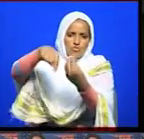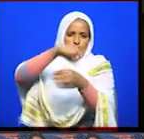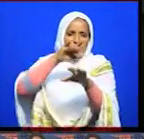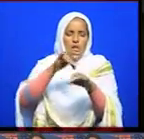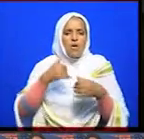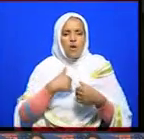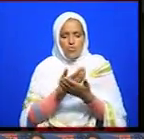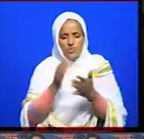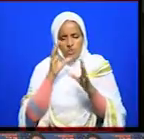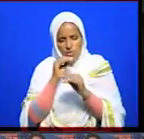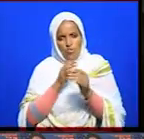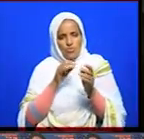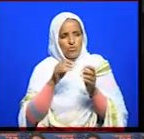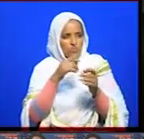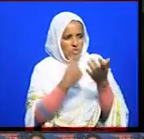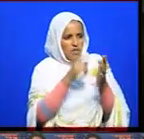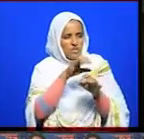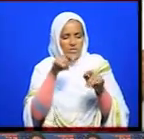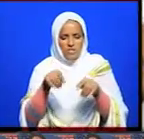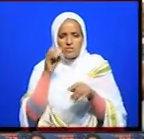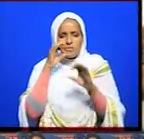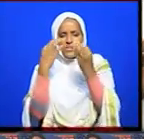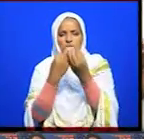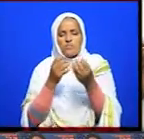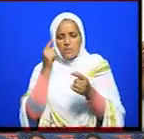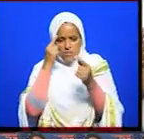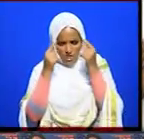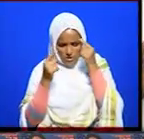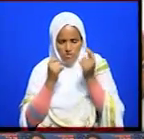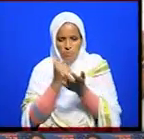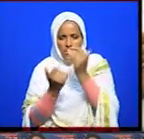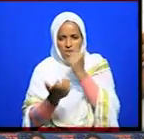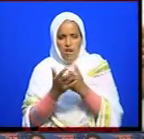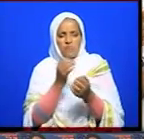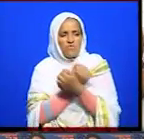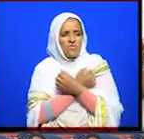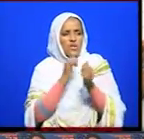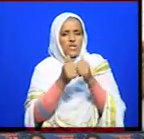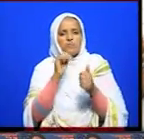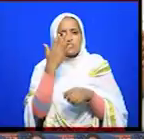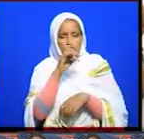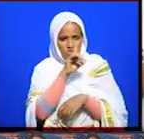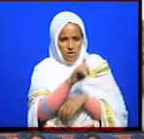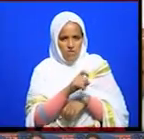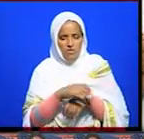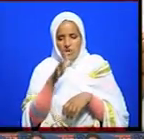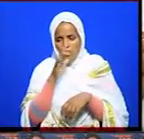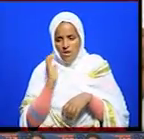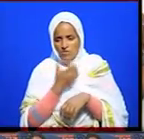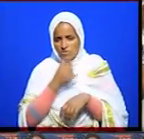በአብሮነት ዙሪያ ያለውን ነገር እንዲያወሩን እስቲ እናድርግ። እንዴት ነው እዚህ ቤተሰብ መተሳሰብ መፋቀር ምን